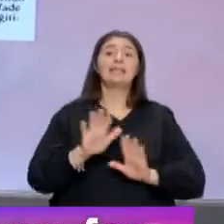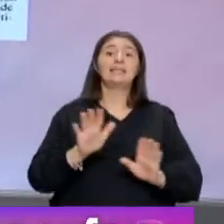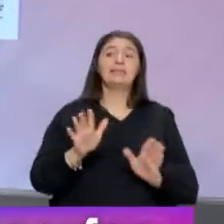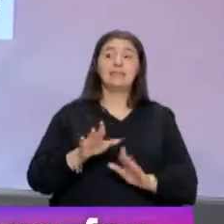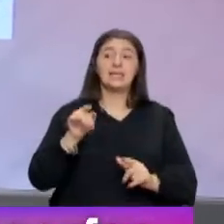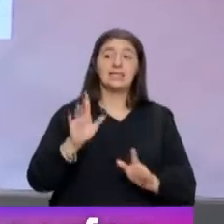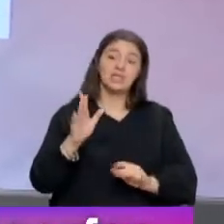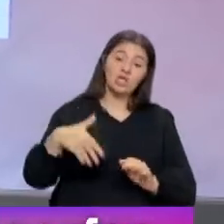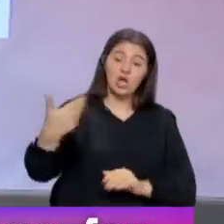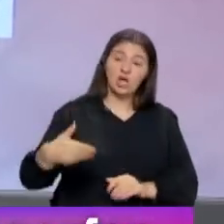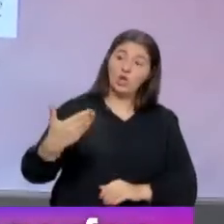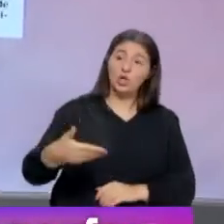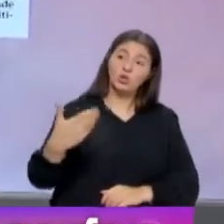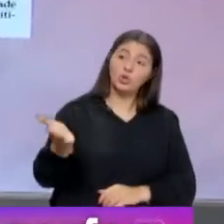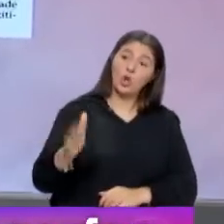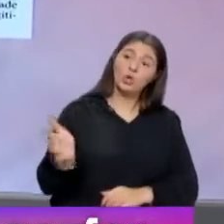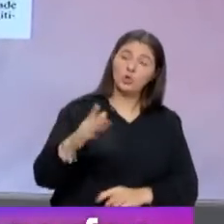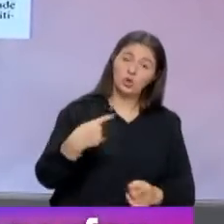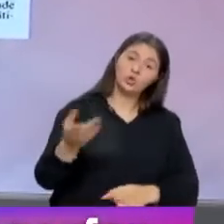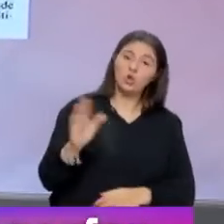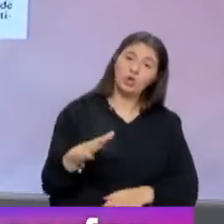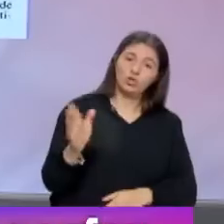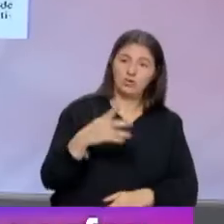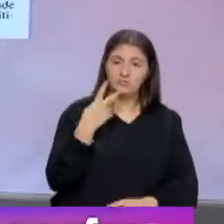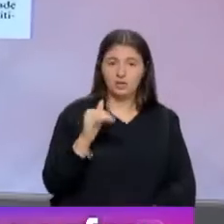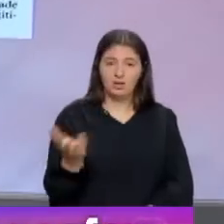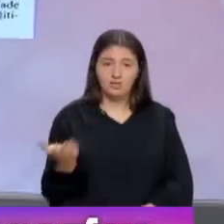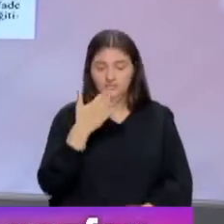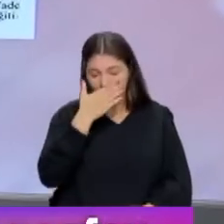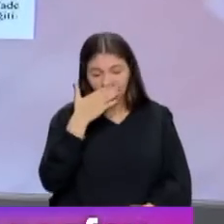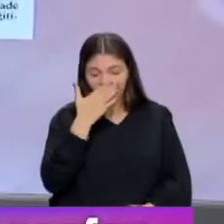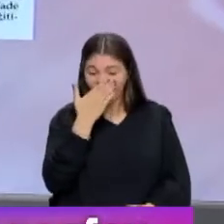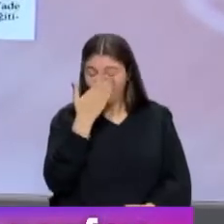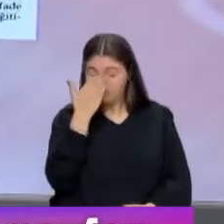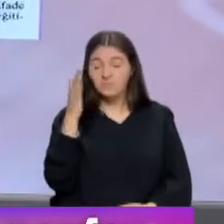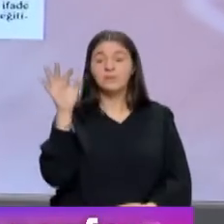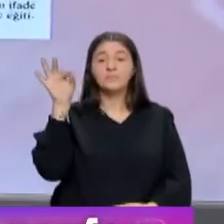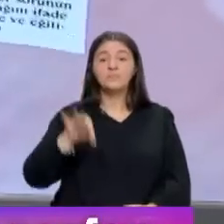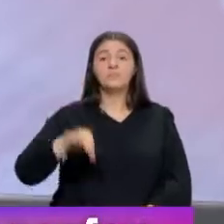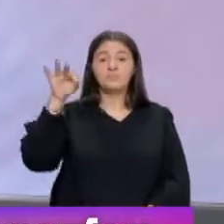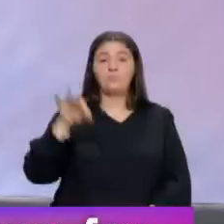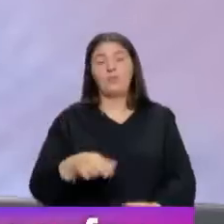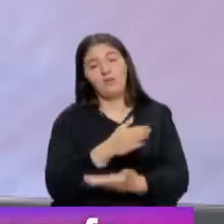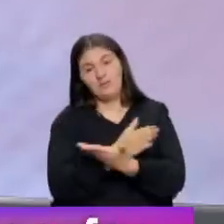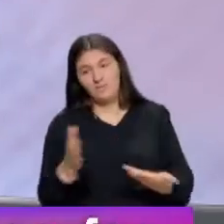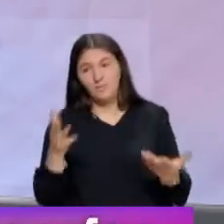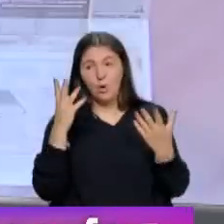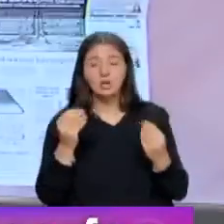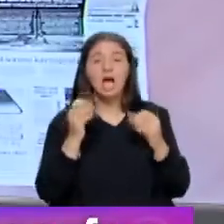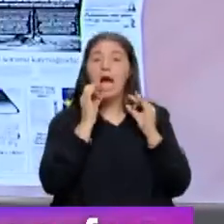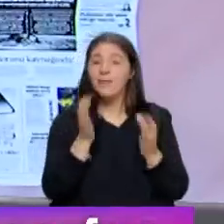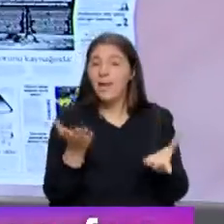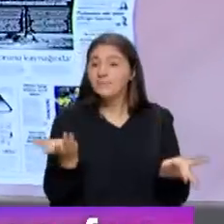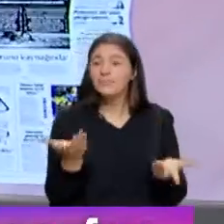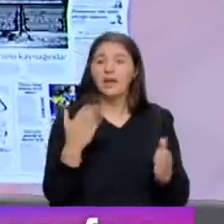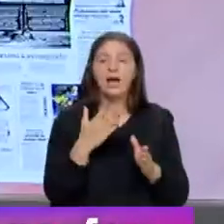o yüzden sonra konuşuruz açıklaması gelmişti Şimdi devam edeceğimiz haber